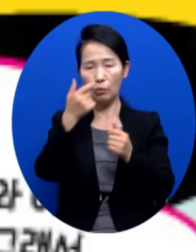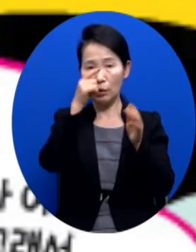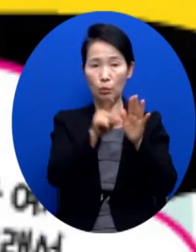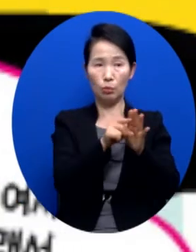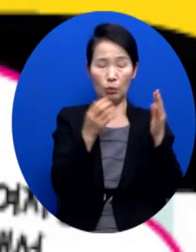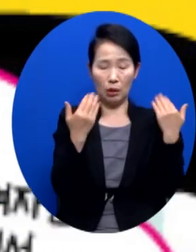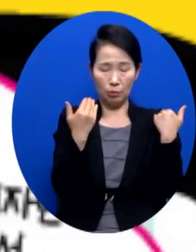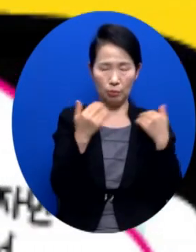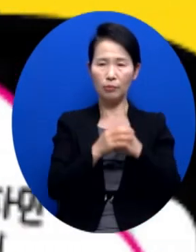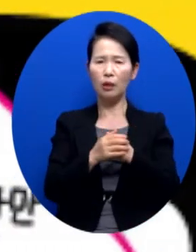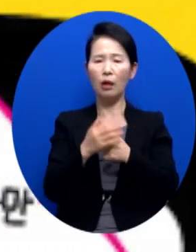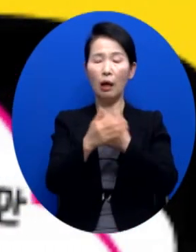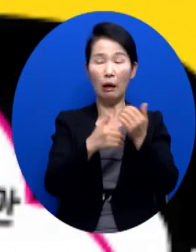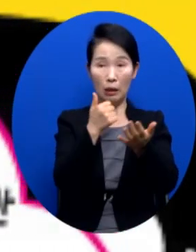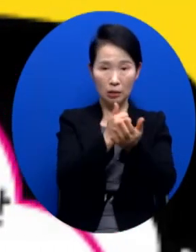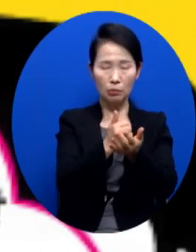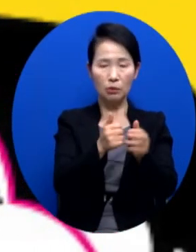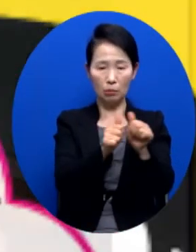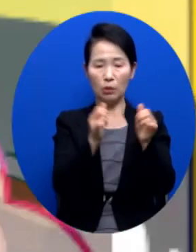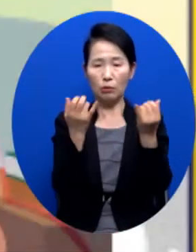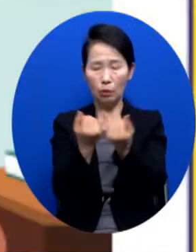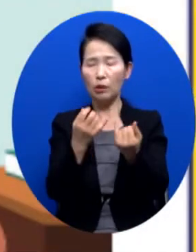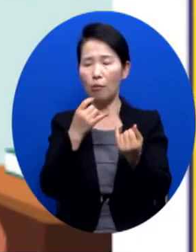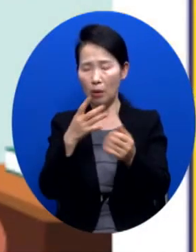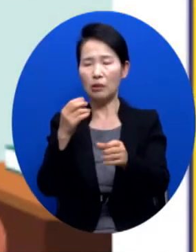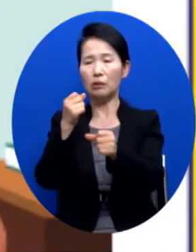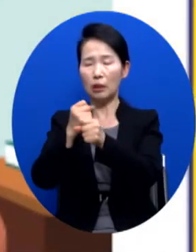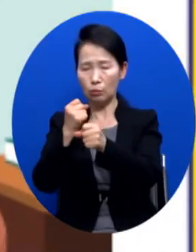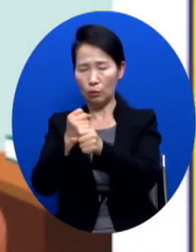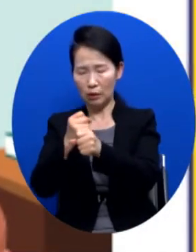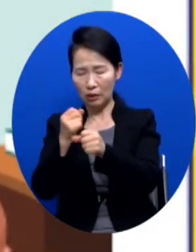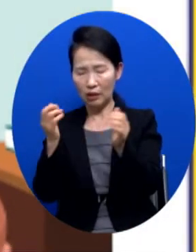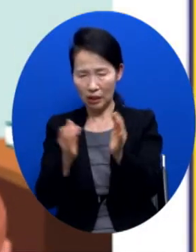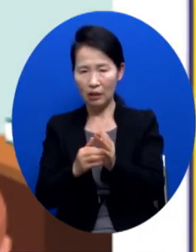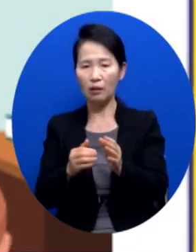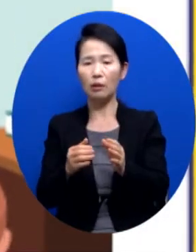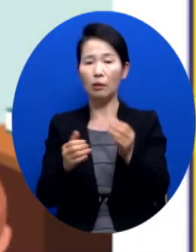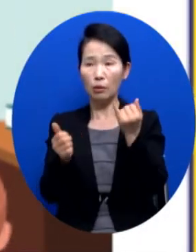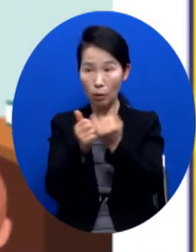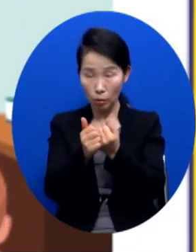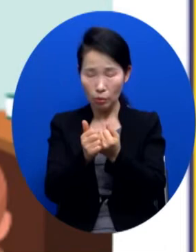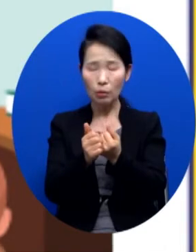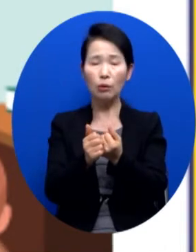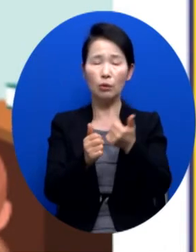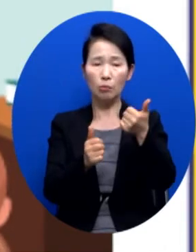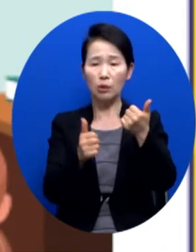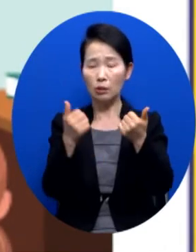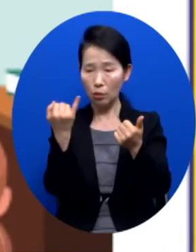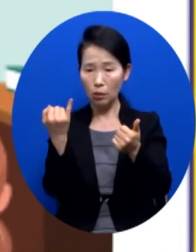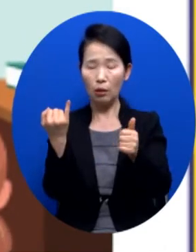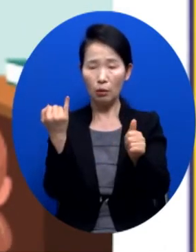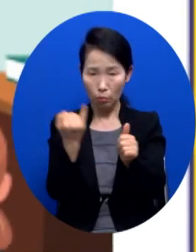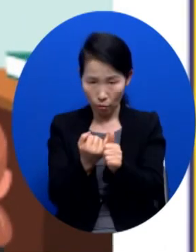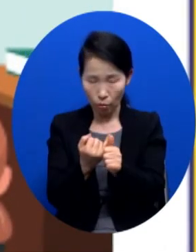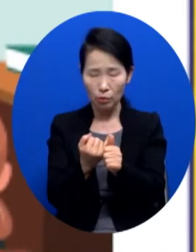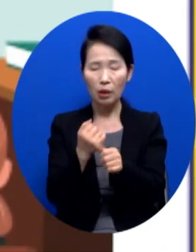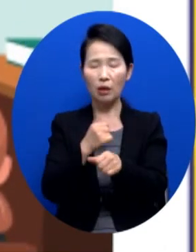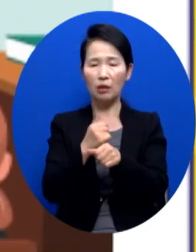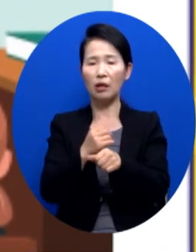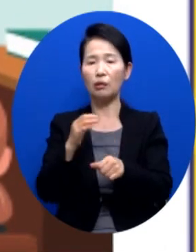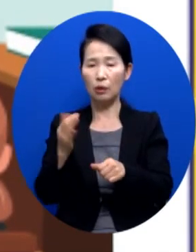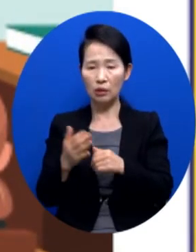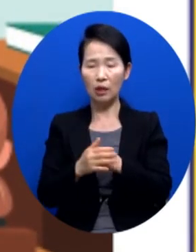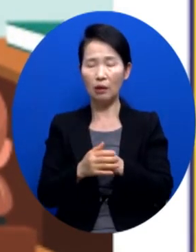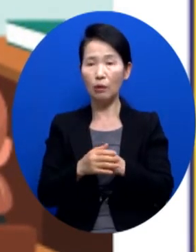하나님은 남자와 여자만 창조하셨다 결혼은 남자와 여자가 해야 한다고 가르칠 수 없다 며 종교 교육에